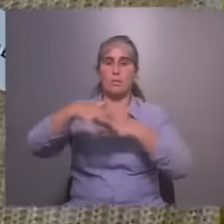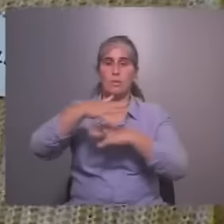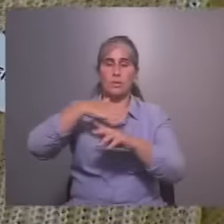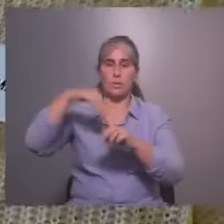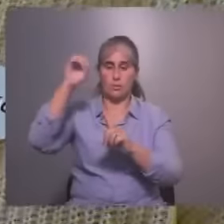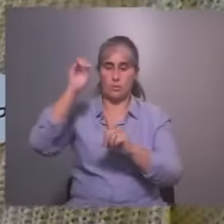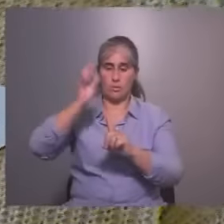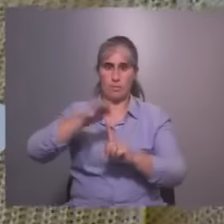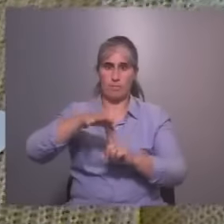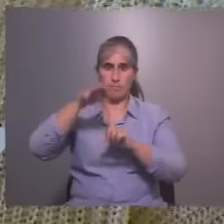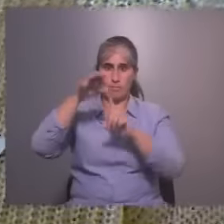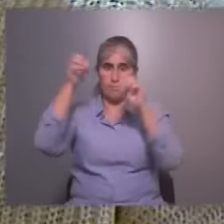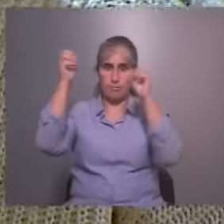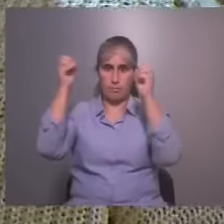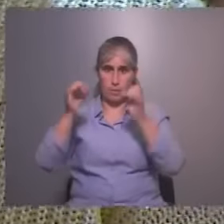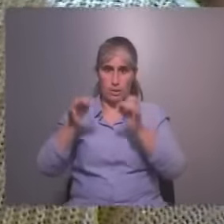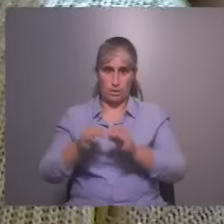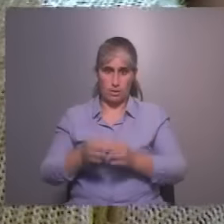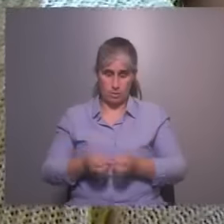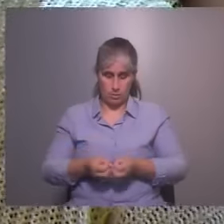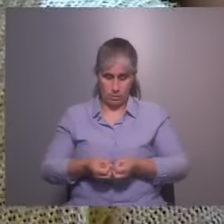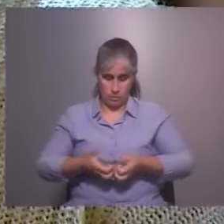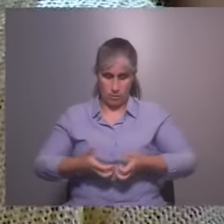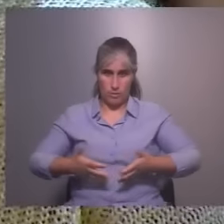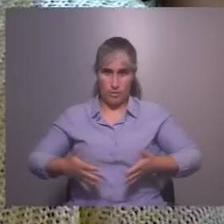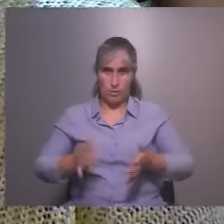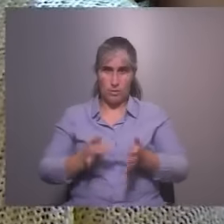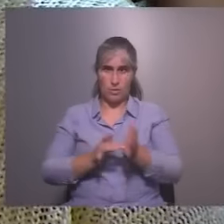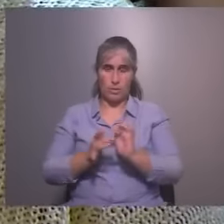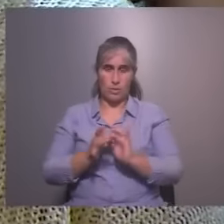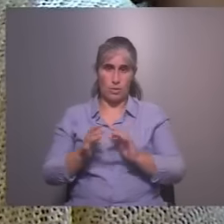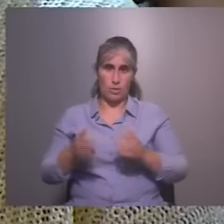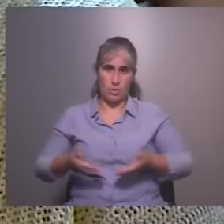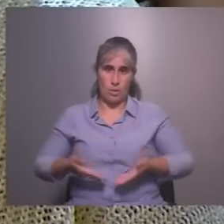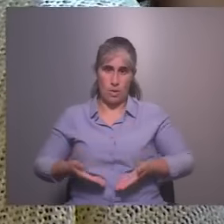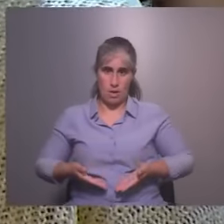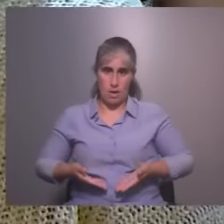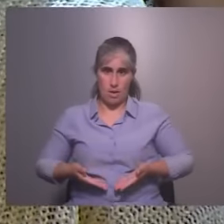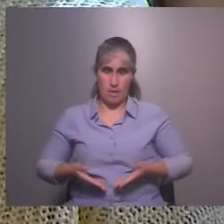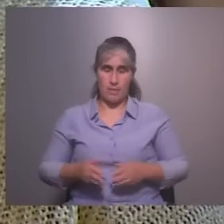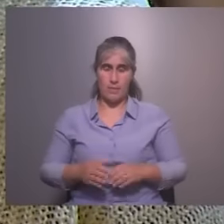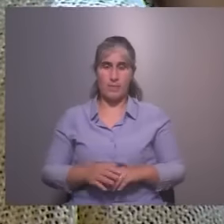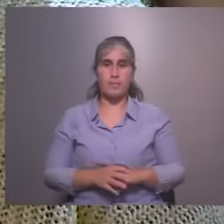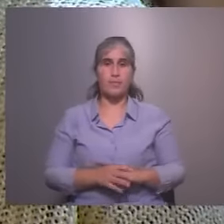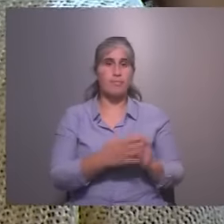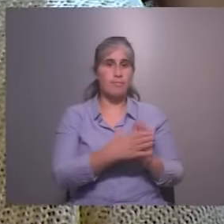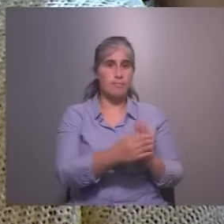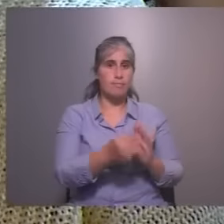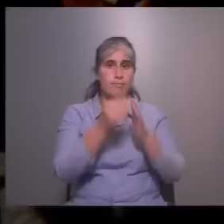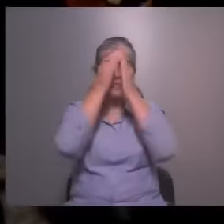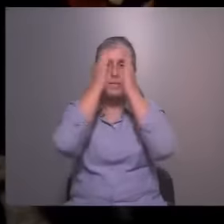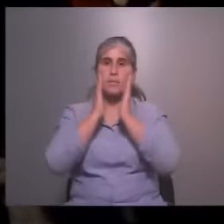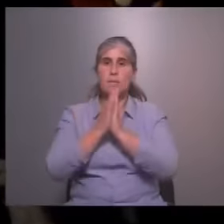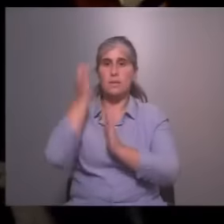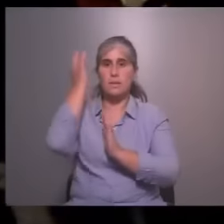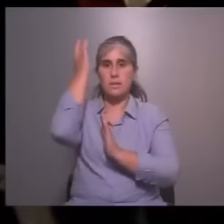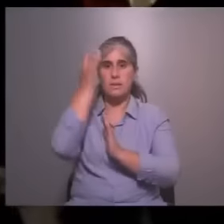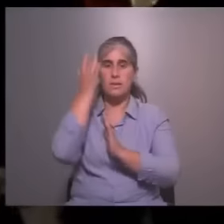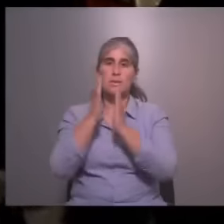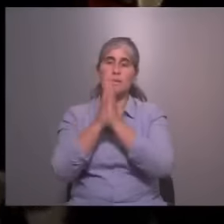Gegrüßet seist du, Maria, voll der Gnade, der Herr ist mit dir. Du bist gebenedeit unter den Frauen,